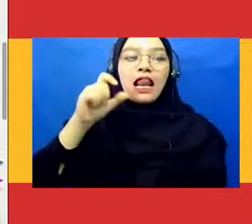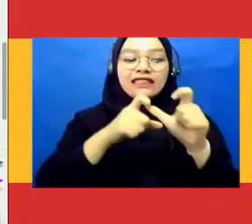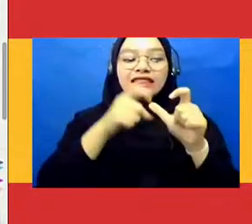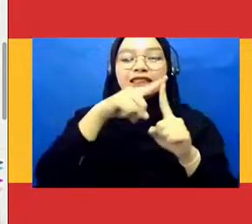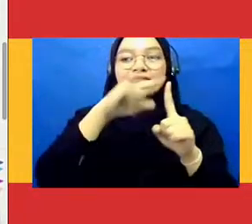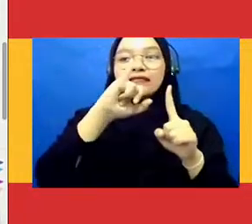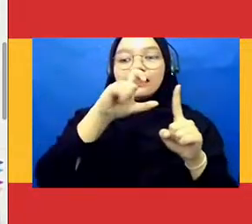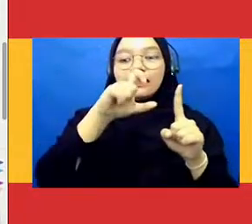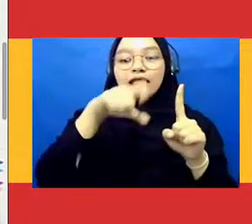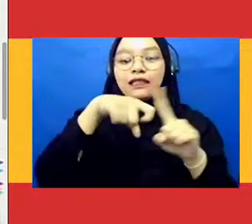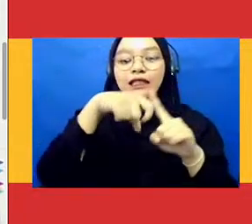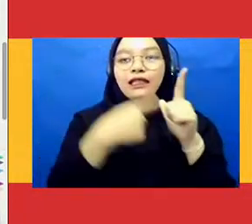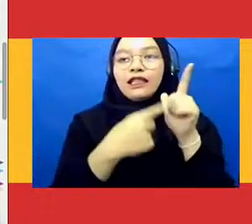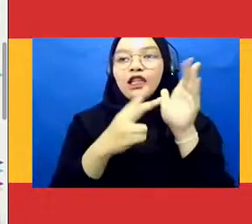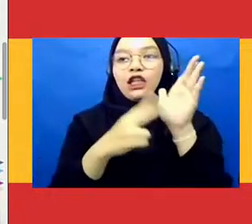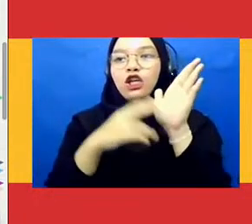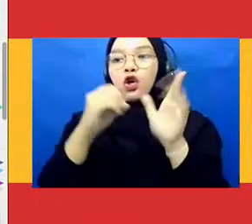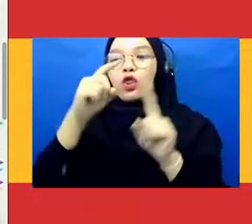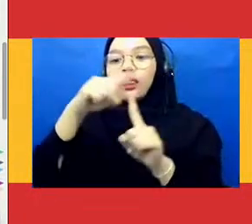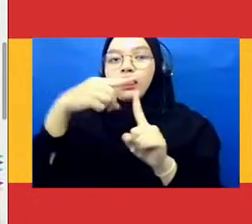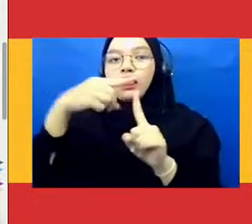Ambil satu warna.